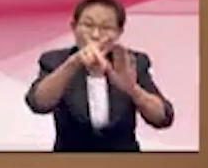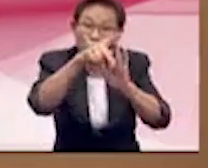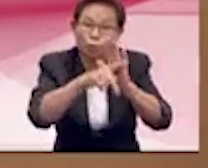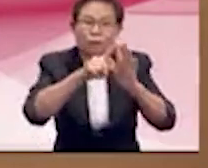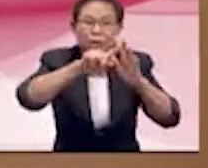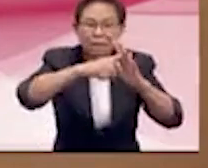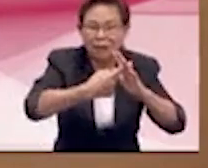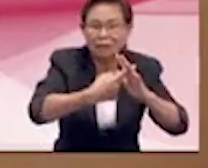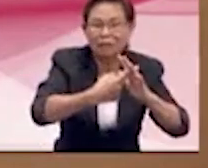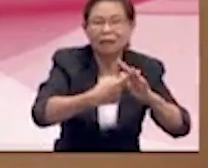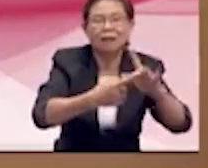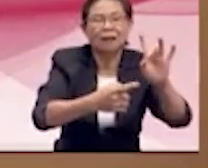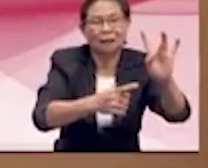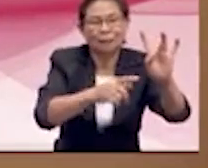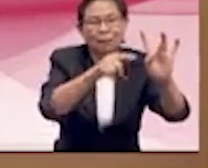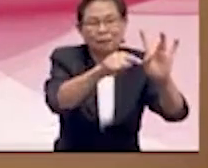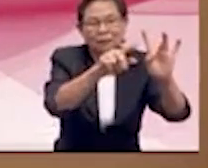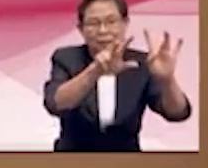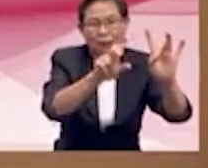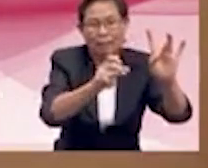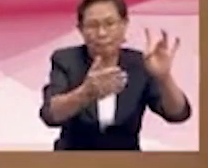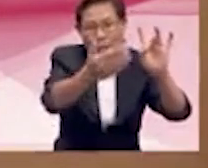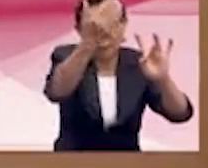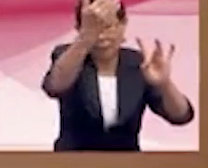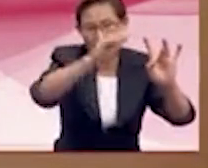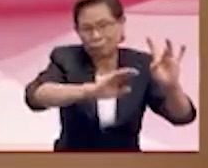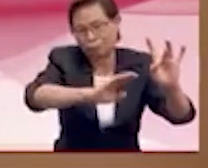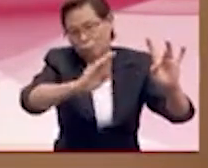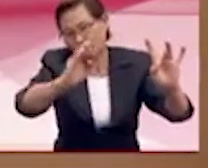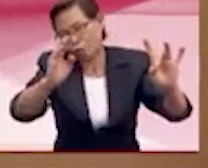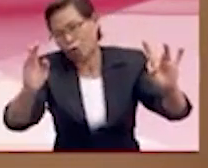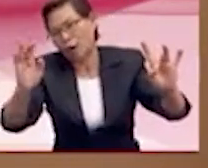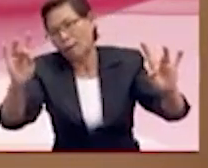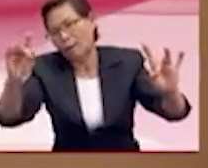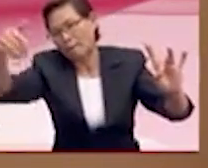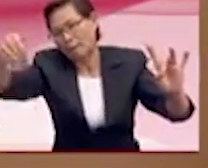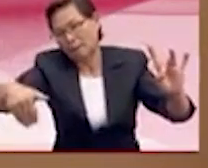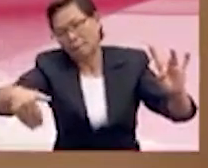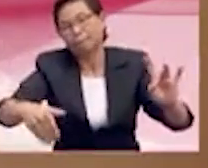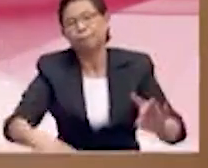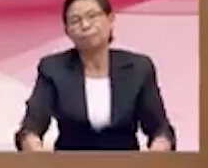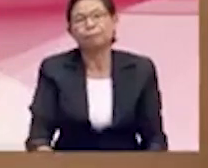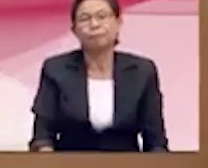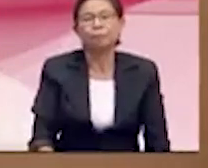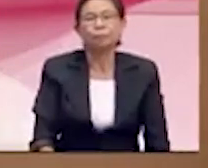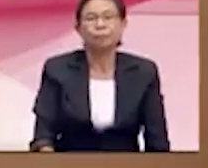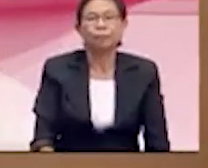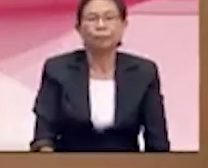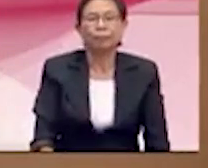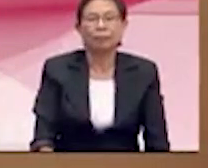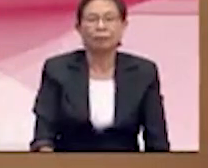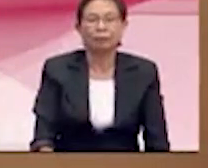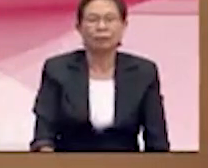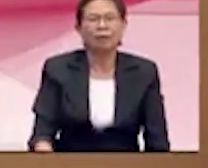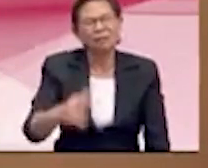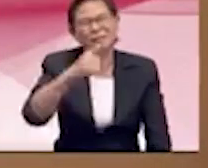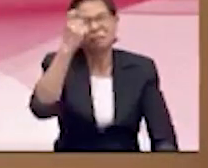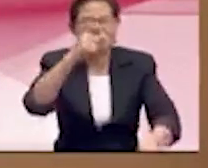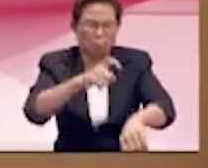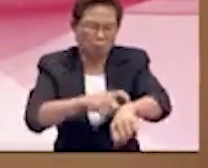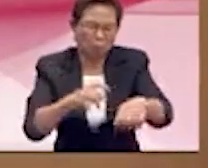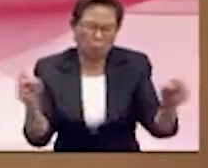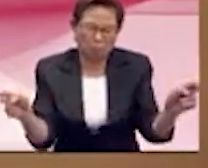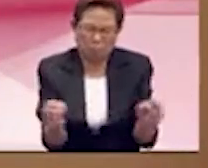bermula jam 8.30 pagi sehingga 8 malam. Ini dipahamkan oleh kerana waktu yang